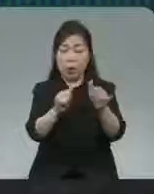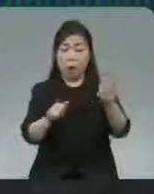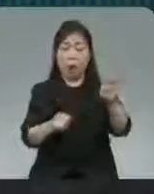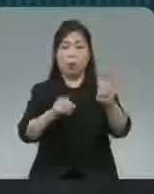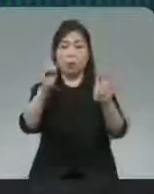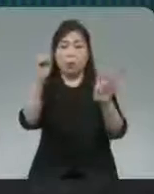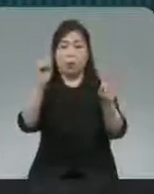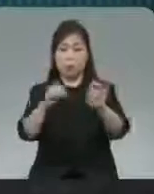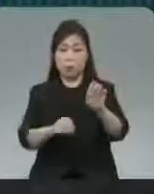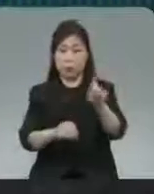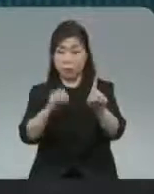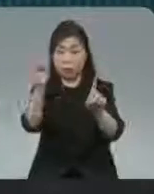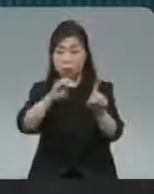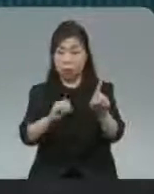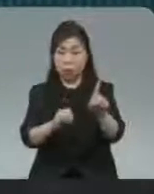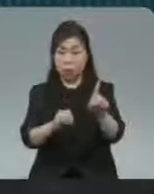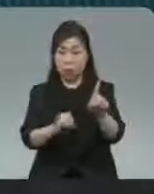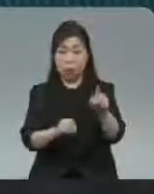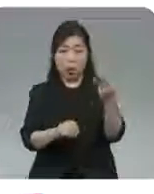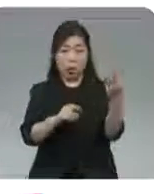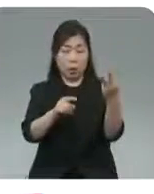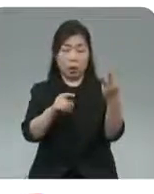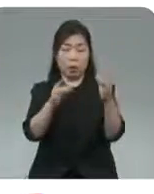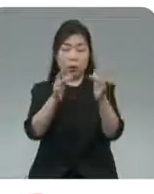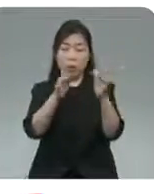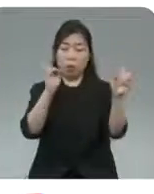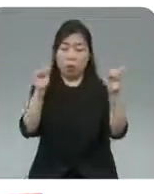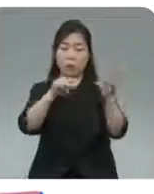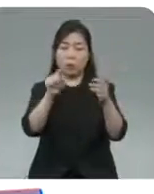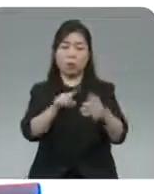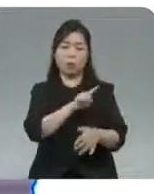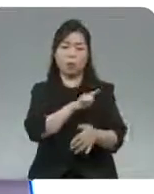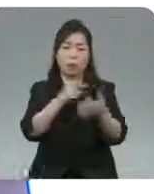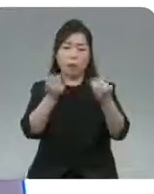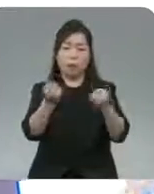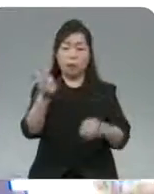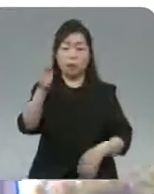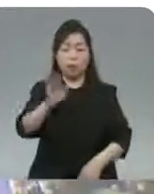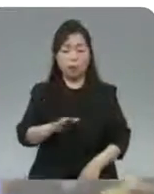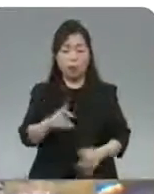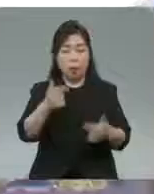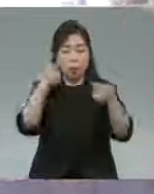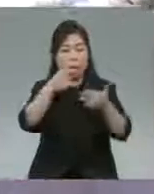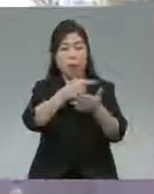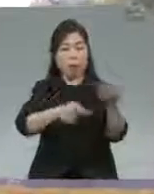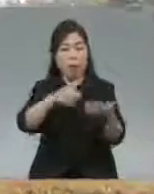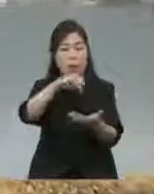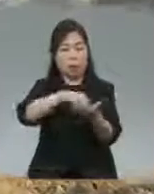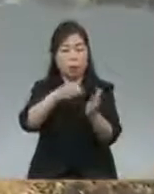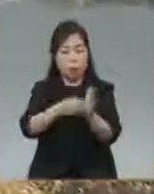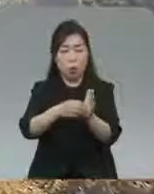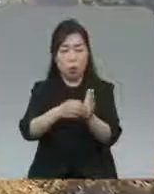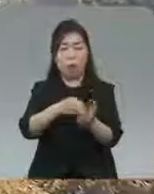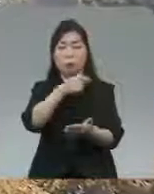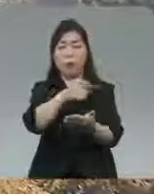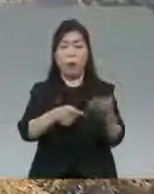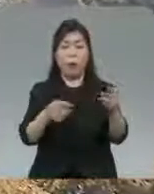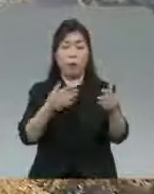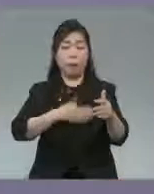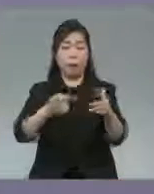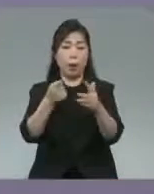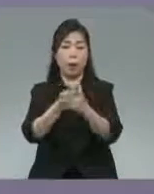mulai pukul sebelas pagi waktu Korea Selatan jumlah pelanggan Katy mencapai 41 persen dari total pelanggan dalam